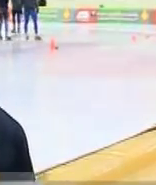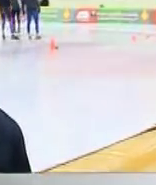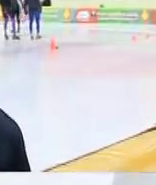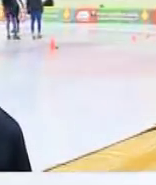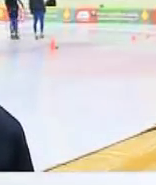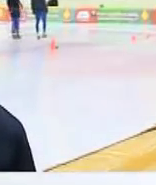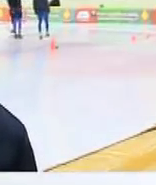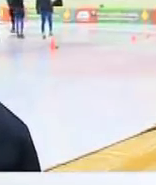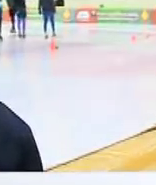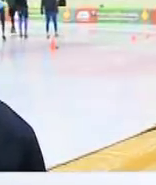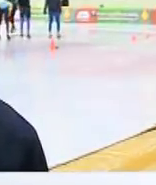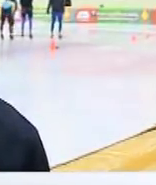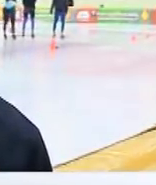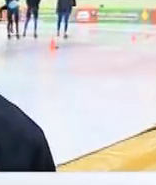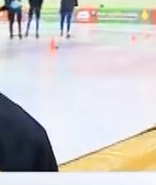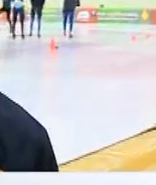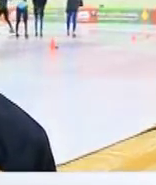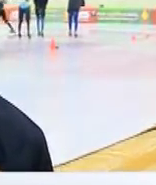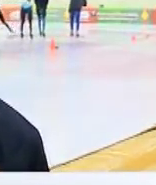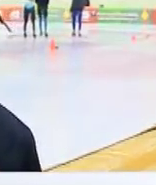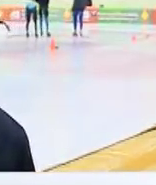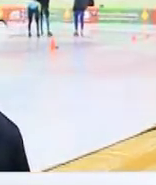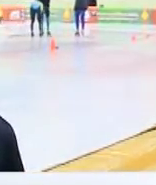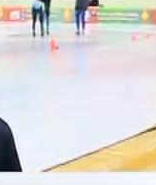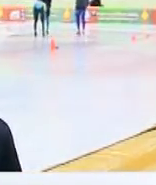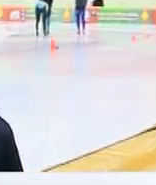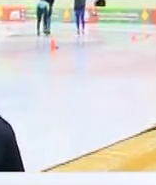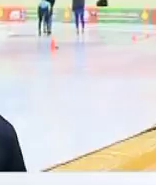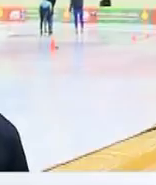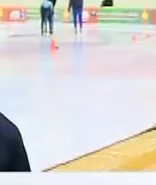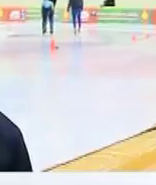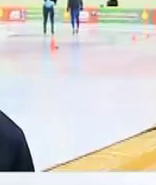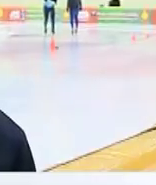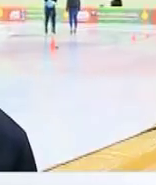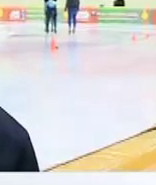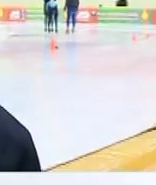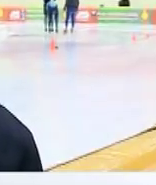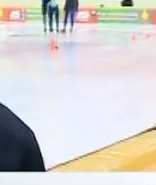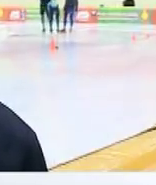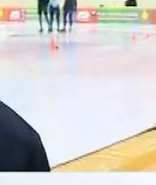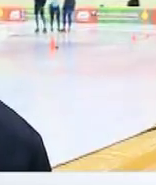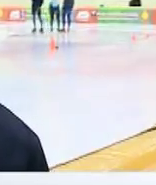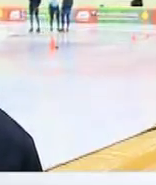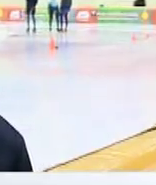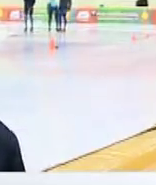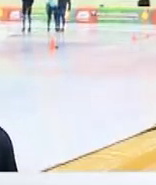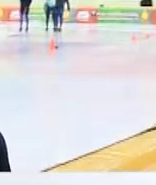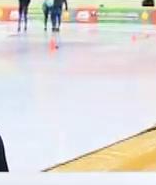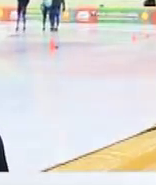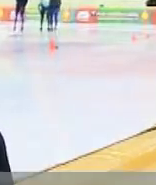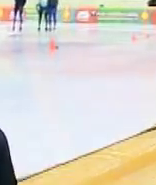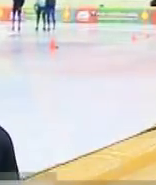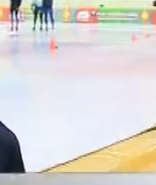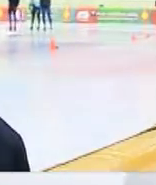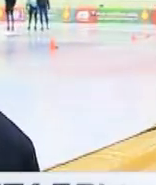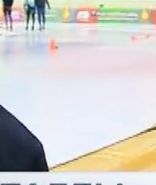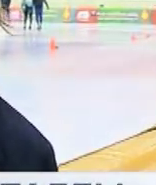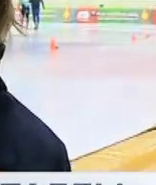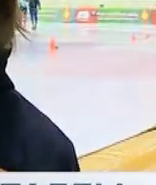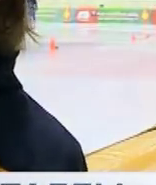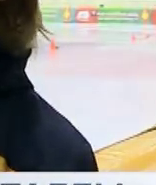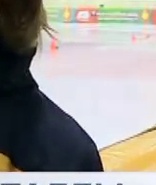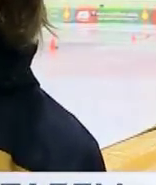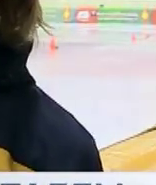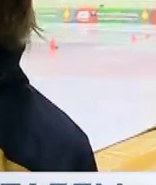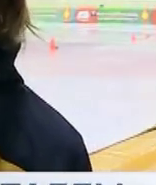Мне интересно было. Жаттықтырушы ретінде алғашқы жарысыма барып келдім. Мені бұл қызмет қызықтырады. Жігіттерді жақсы білем. Олармен